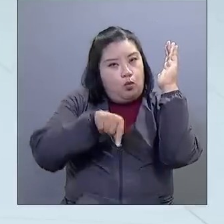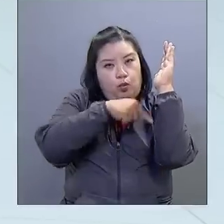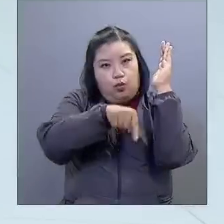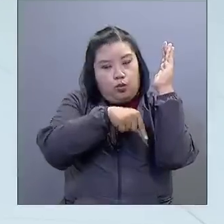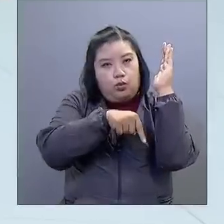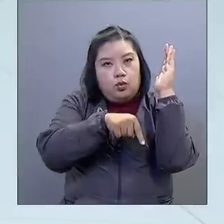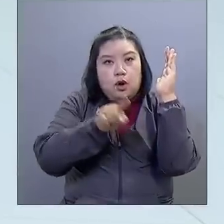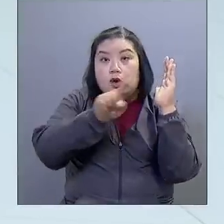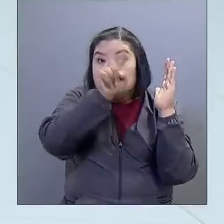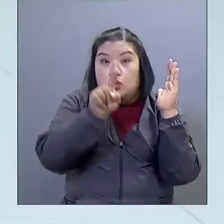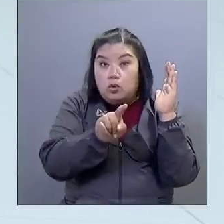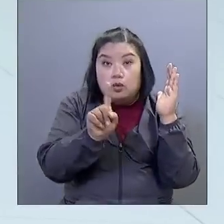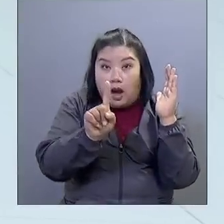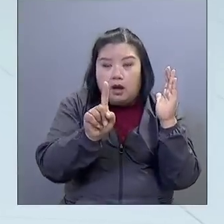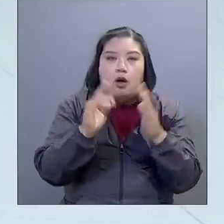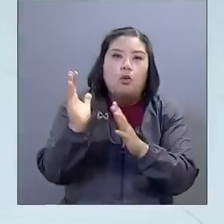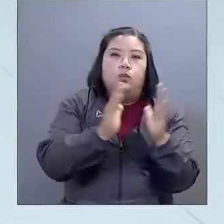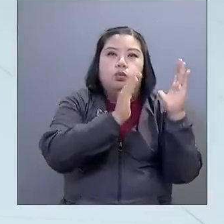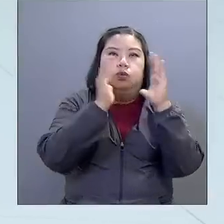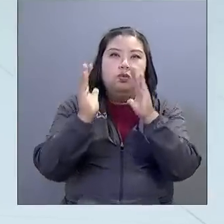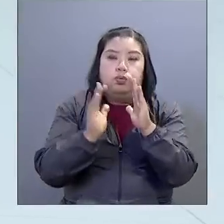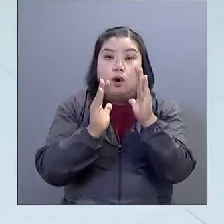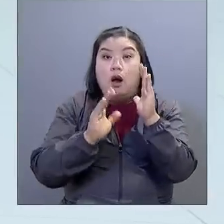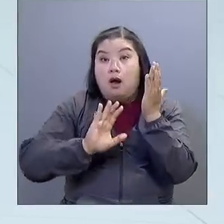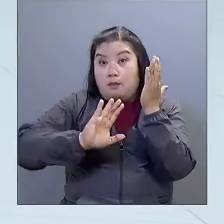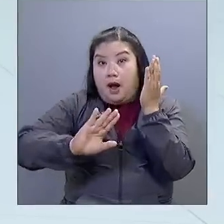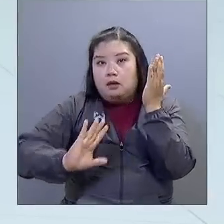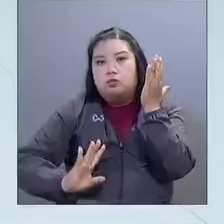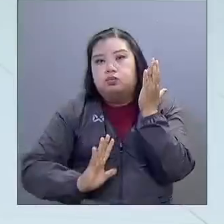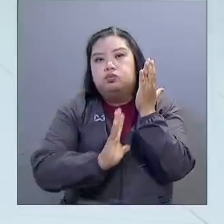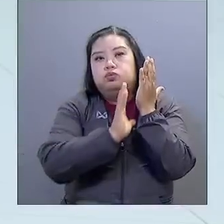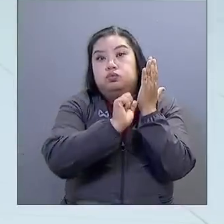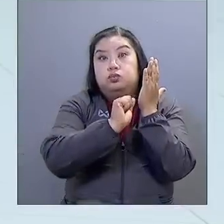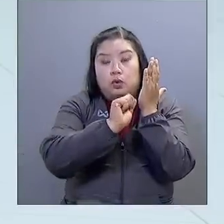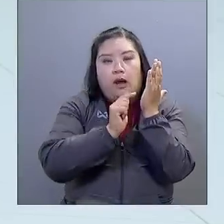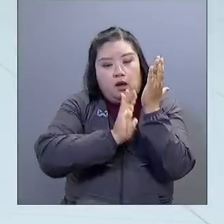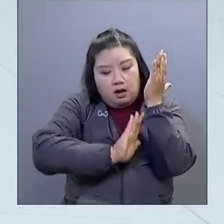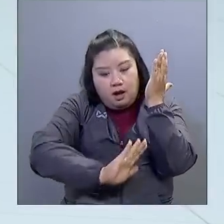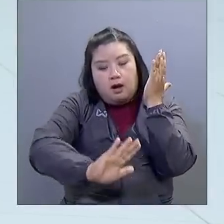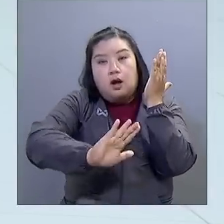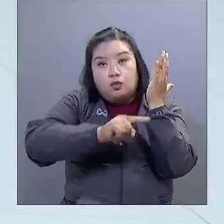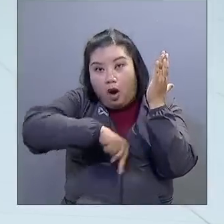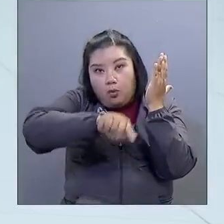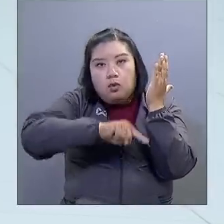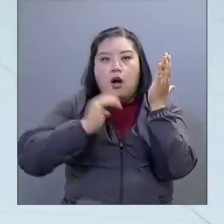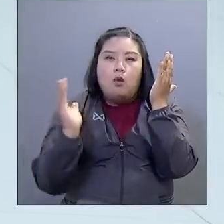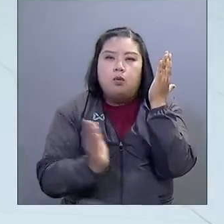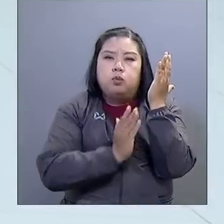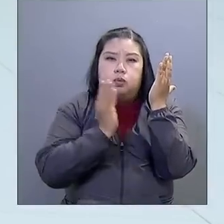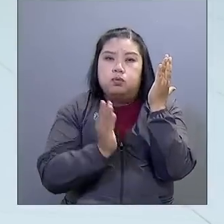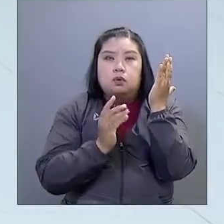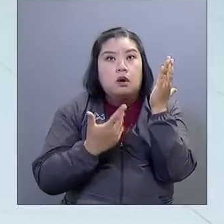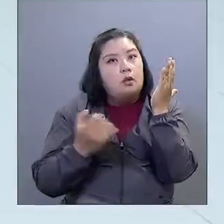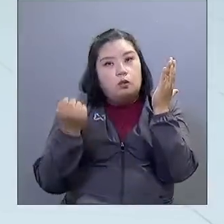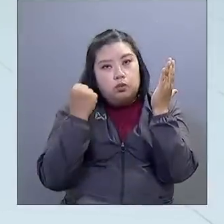าเหตุนั้นก็เป็นเพราะว่าช่วงนี้นะคะกระแสลมมรสุมตอนออกเฉียงเหนือที่พัดเข้ามาปกคลุมบริเวณอ่าวไทยอันดามันและก็ภาคใต้นั้นมีกระแสลมที่แรงมากนะคะ